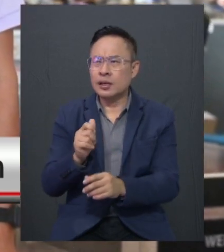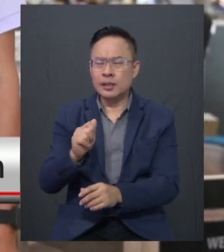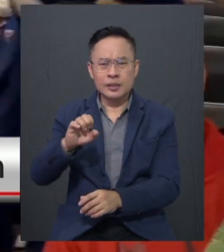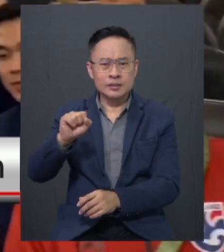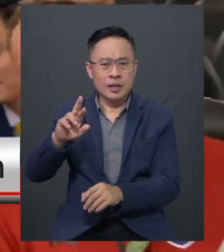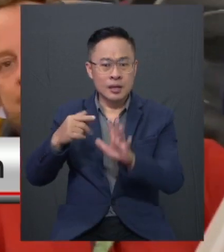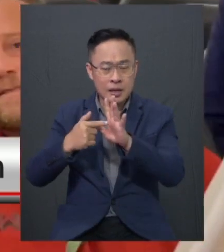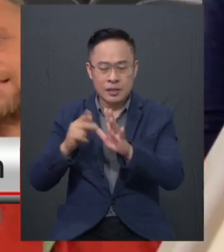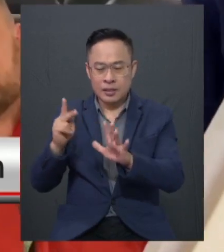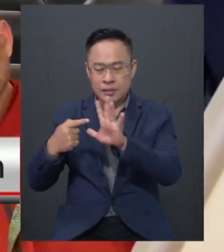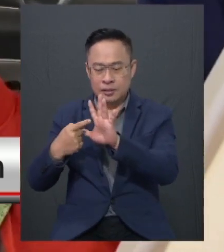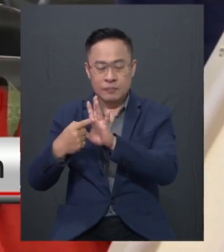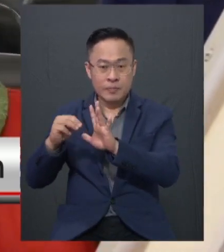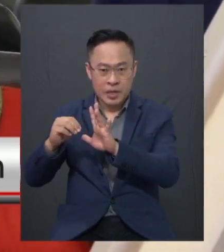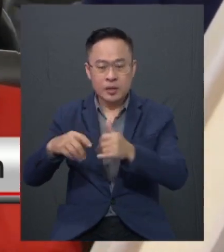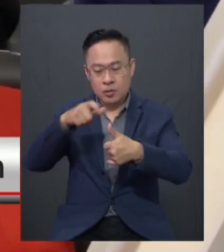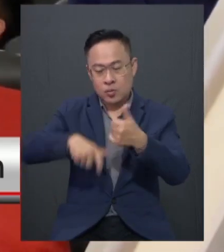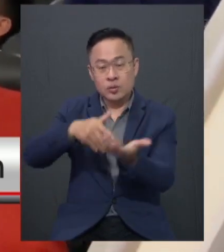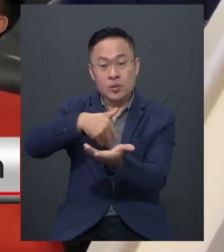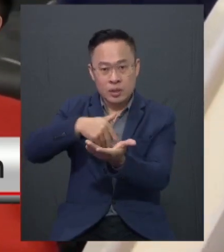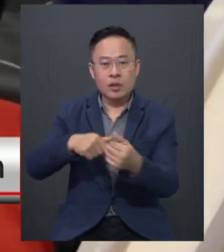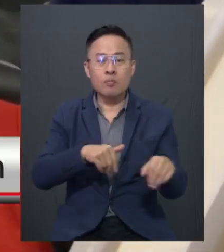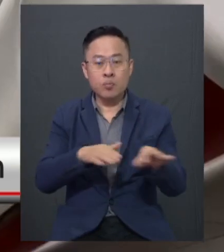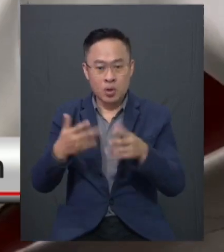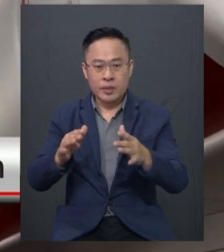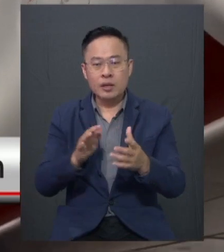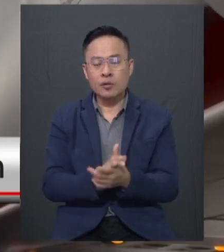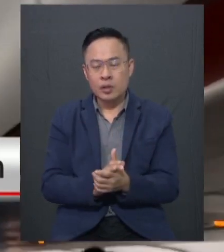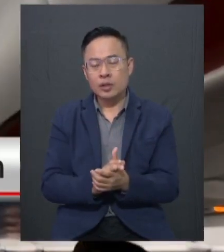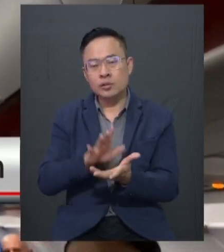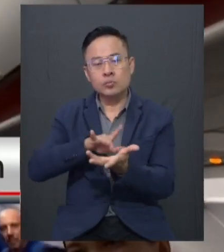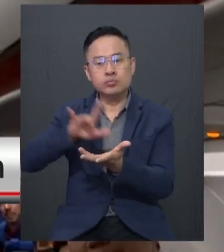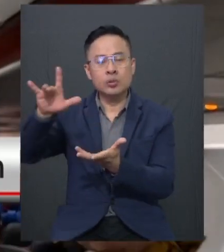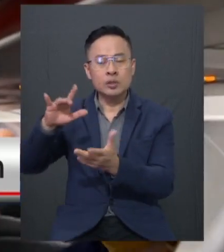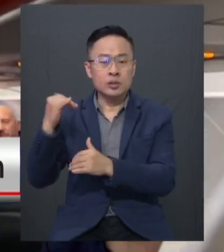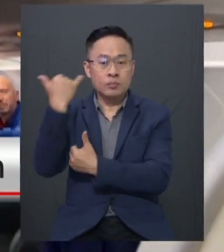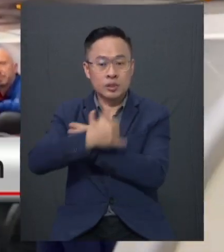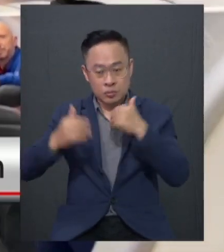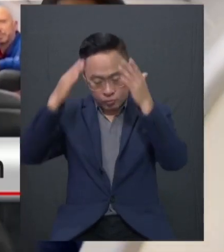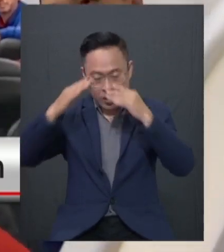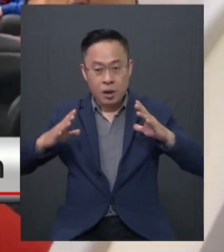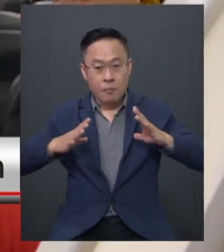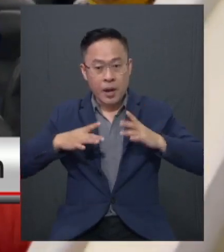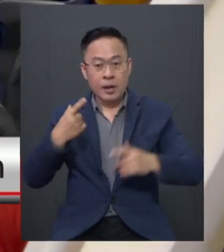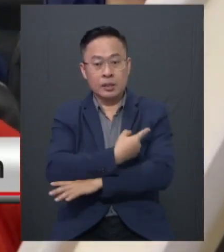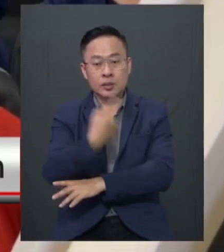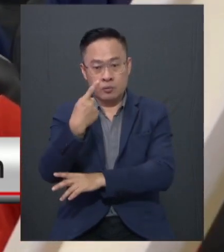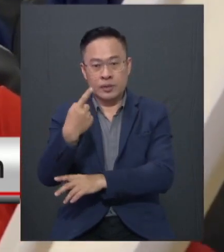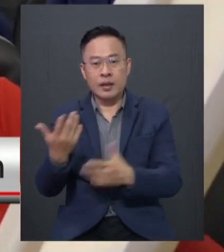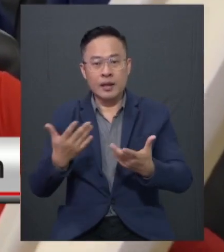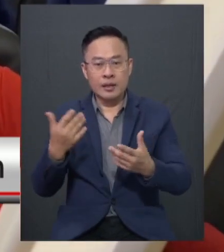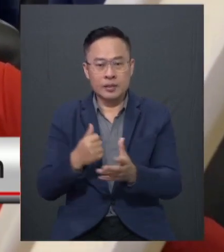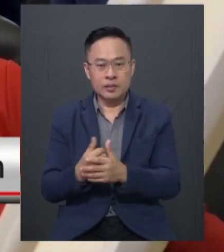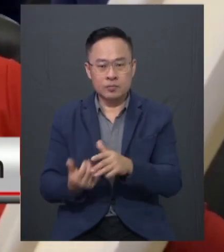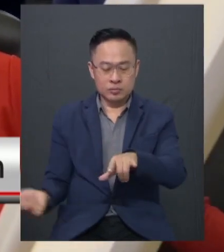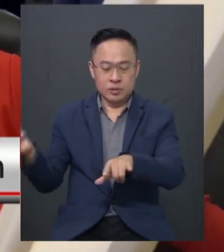อนนี้เราได้ฟื้นฟูร่างกายไปแล้วก่อนเดินทางแล้วก็จะได้พักผ่อนหลังเดินทางเพื่อเตรียมร่างกายให้พร้อมต่อไปนี่ถ่ายพงถ่ายรู